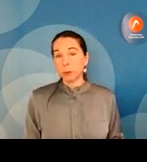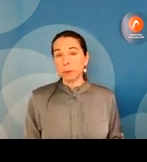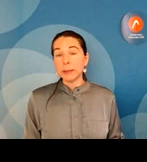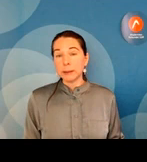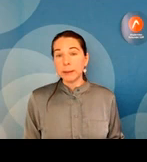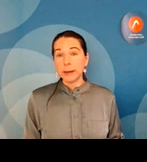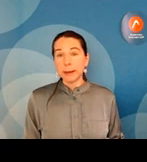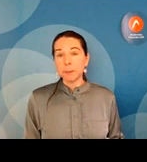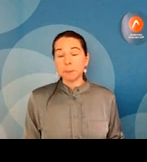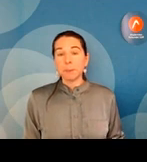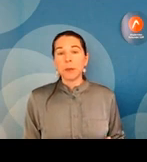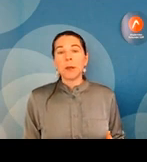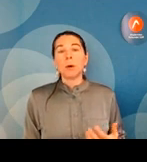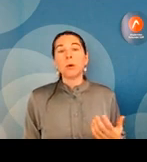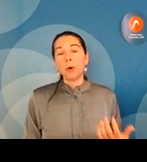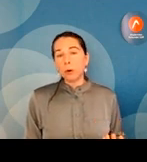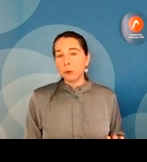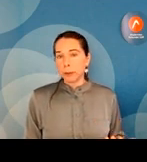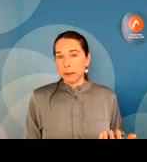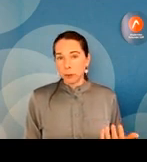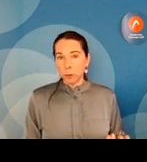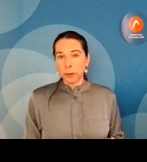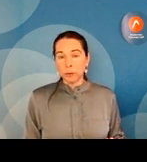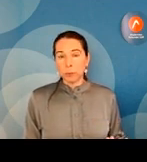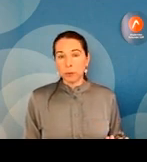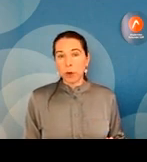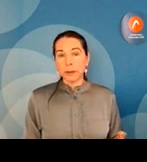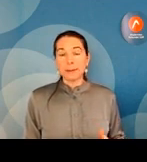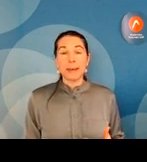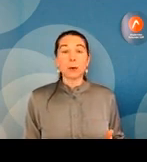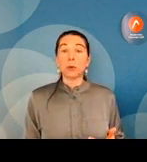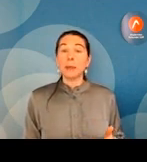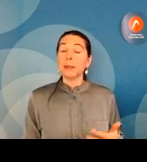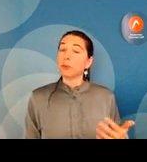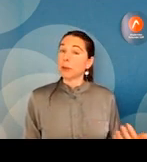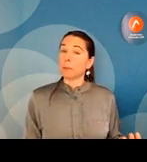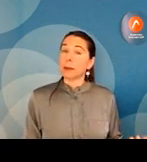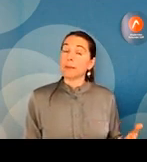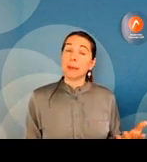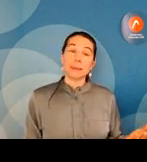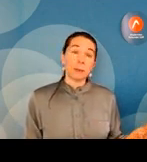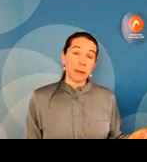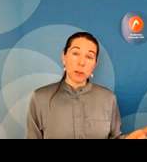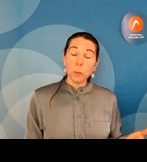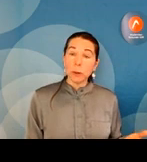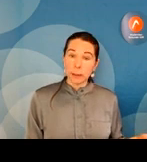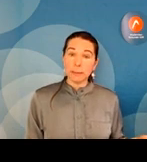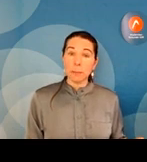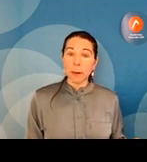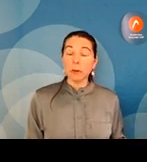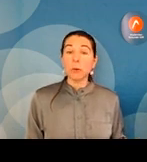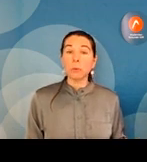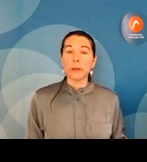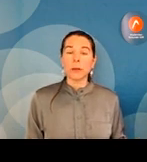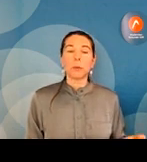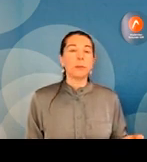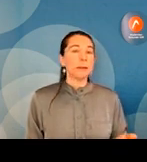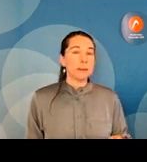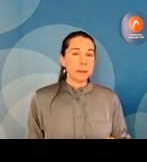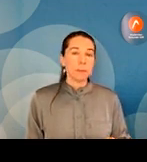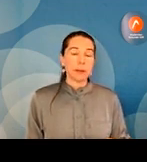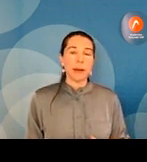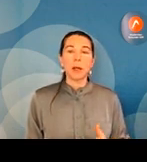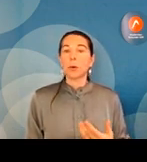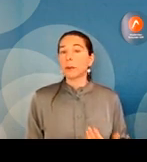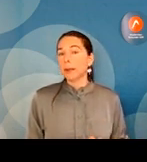oftare går i pension tidigare. Och också att en låginkomsttagares ekonomi försämras redan flera år innan pensionen och